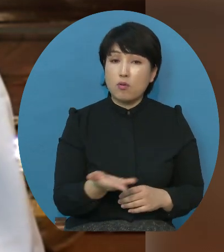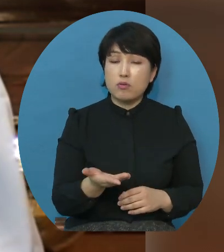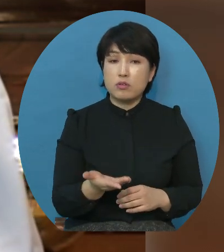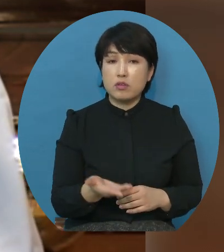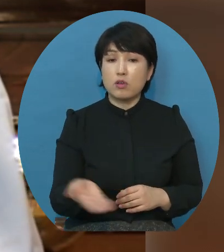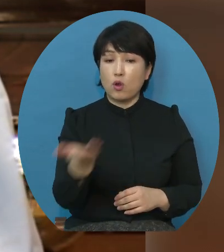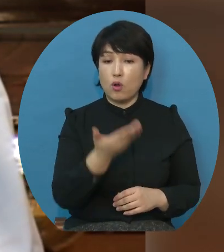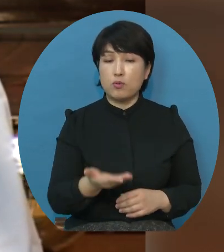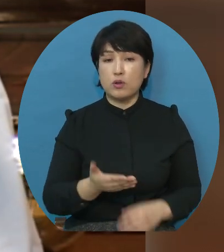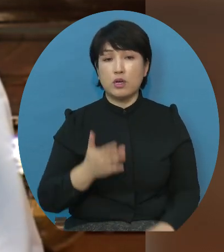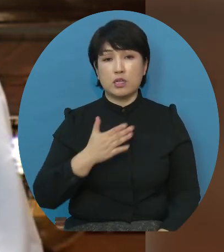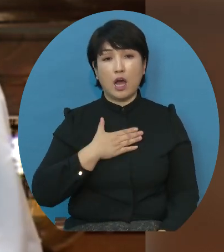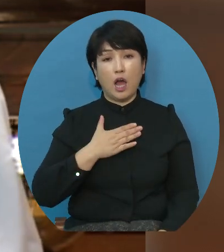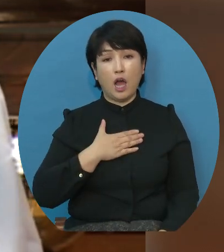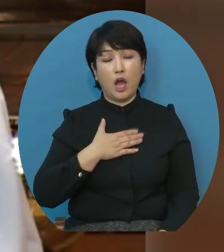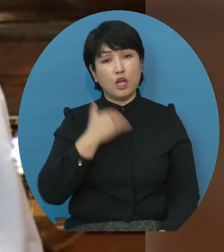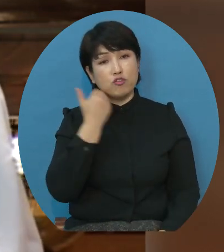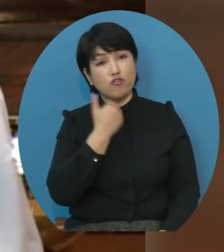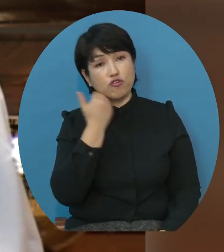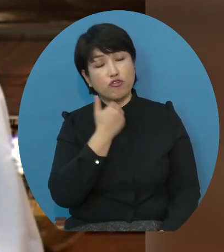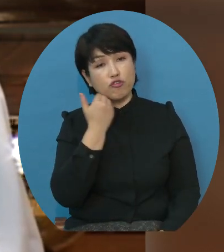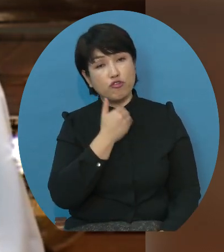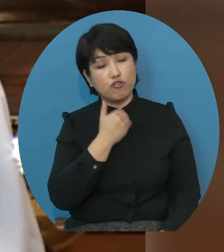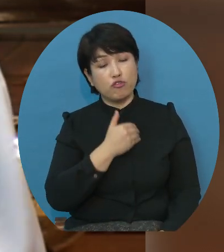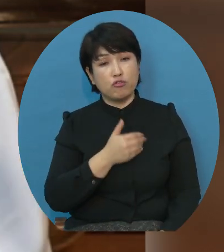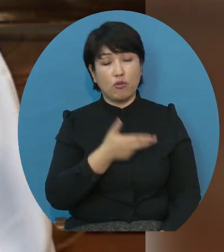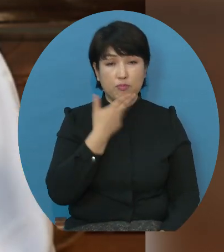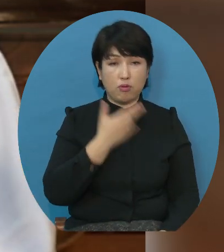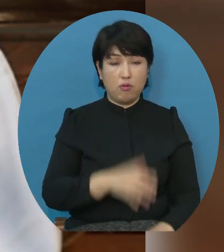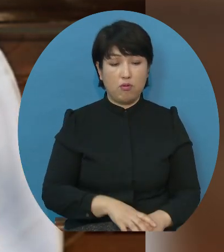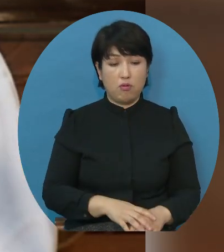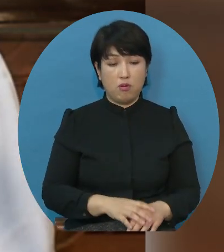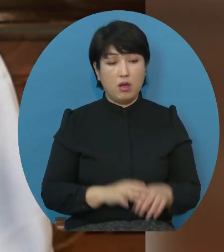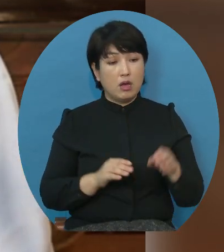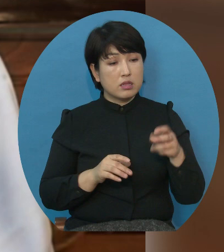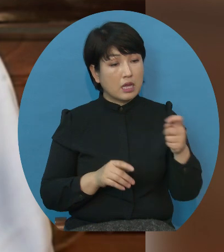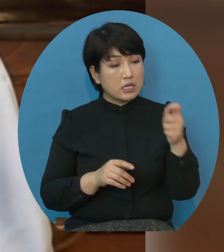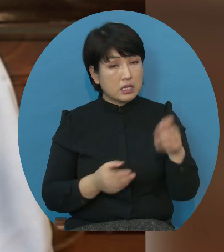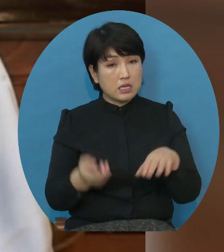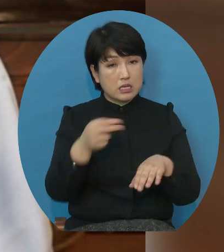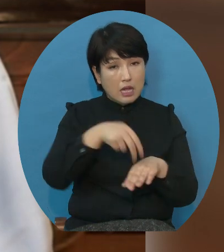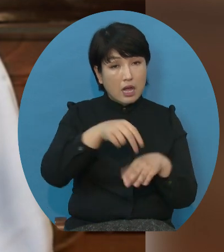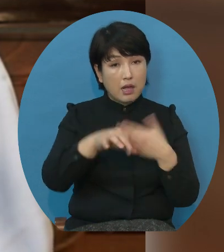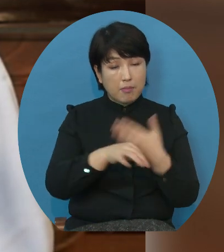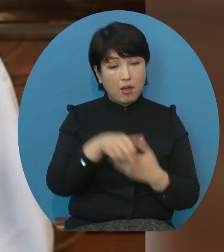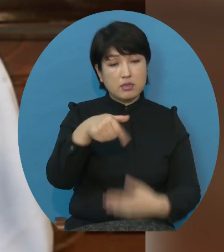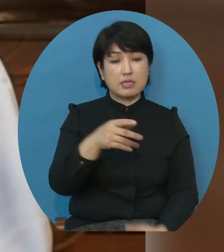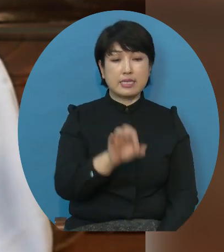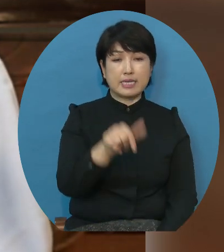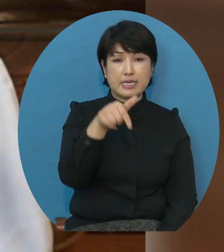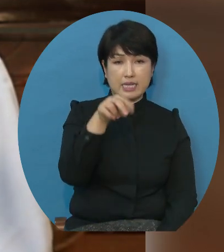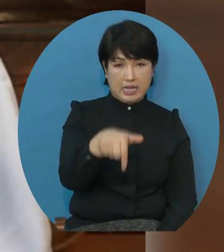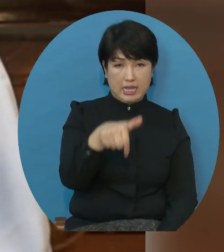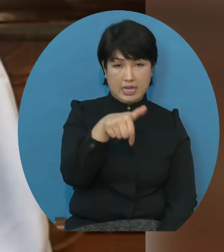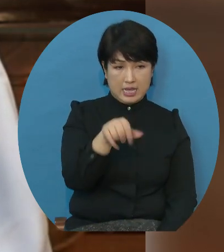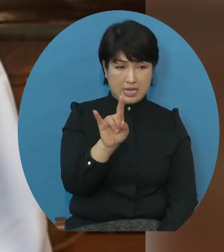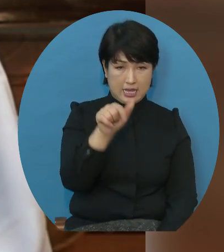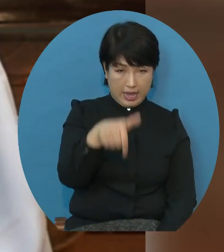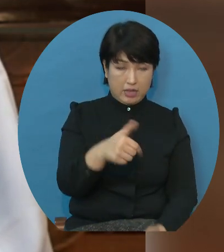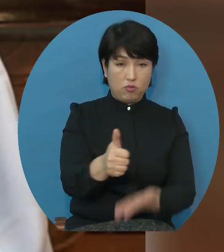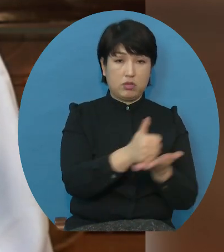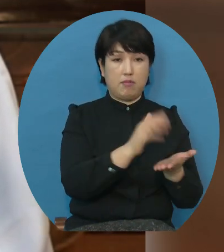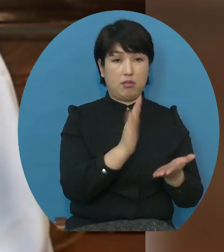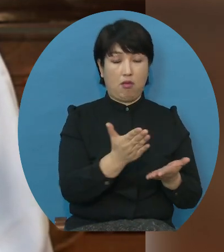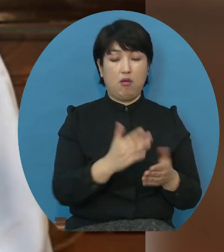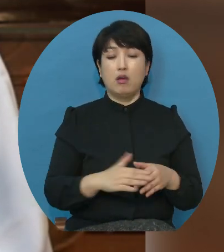여러분도 여러분들을 누구라 갈 속성이 없죠 택시타면 숨기기 되죠 집에 가면